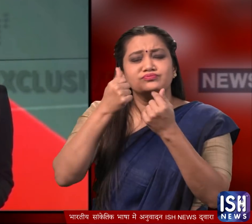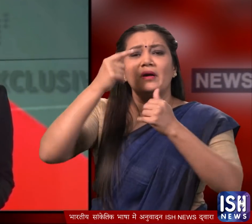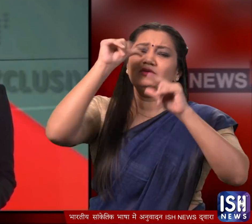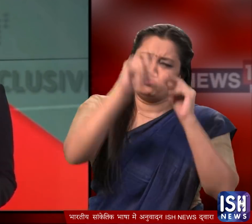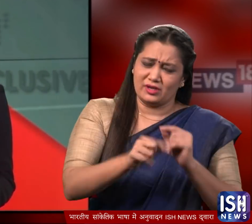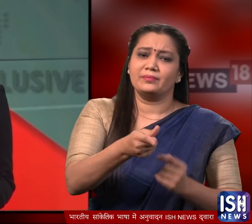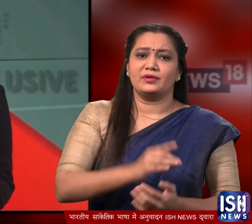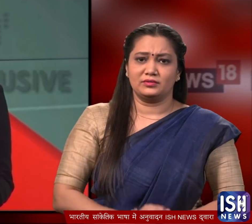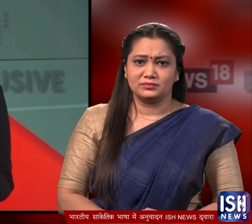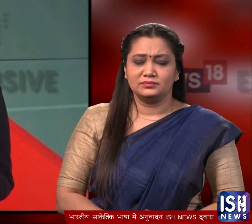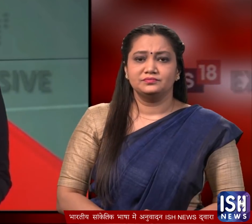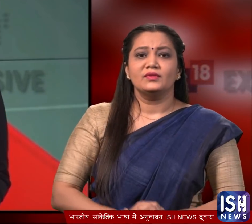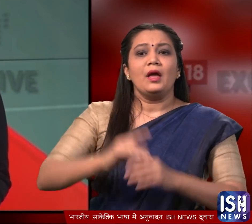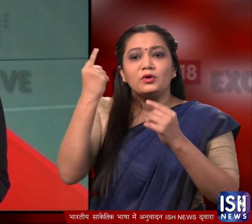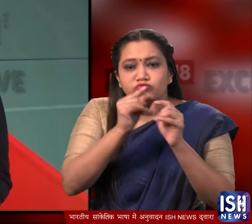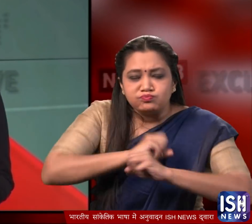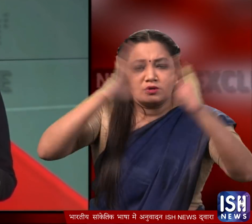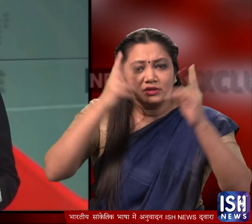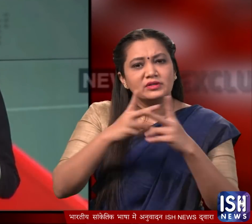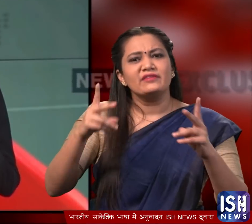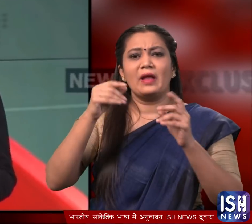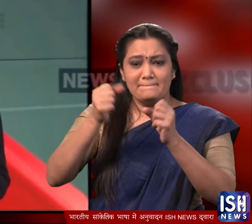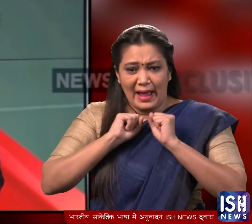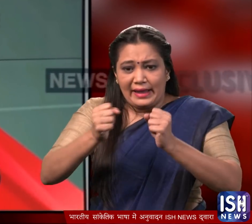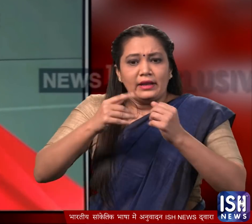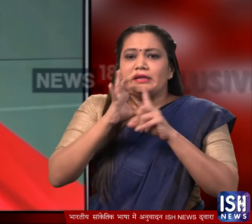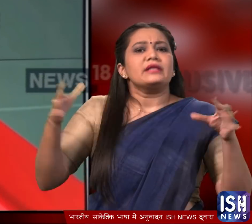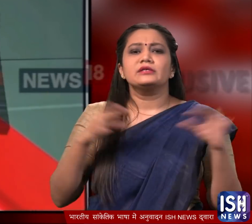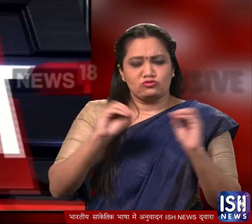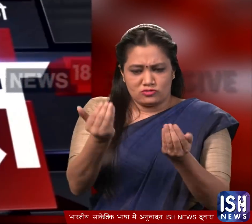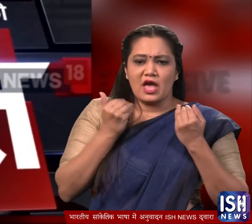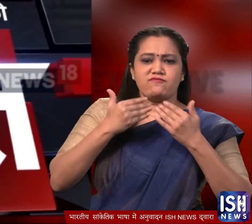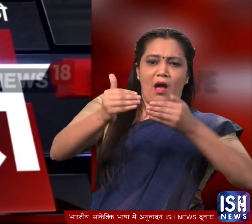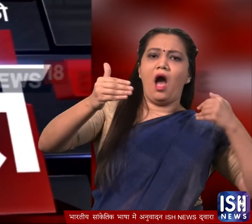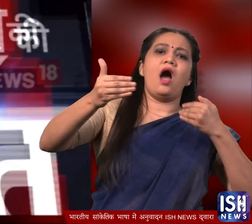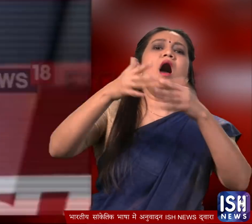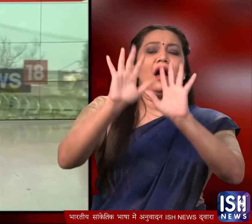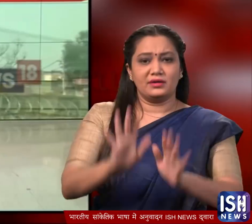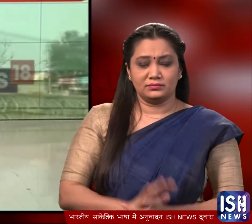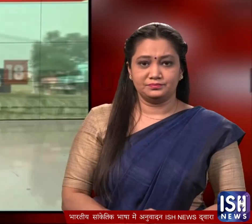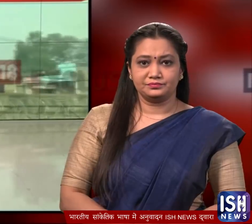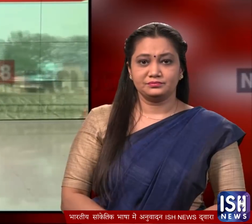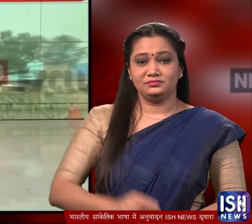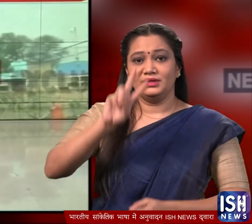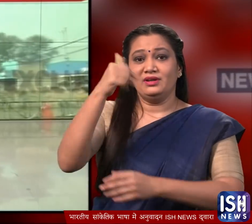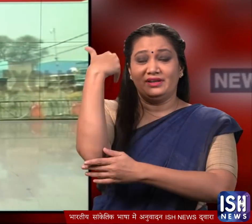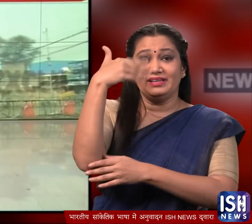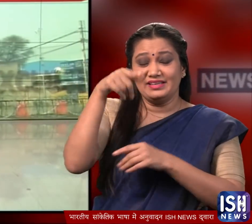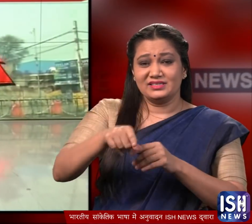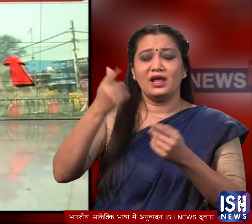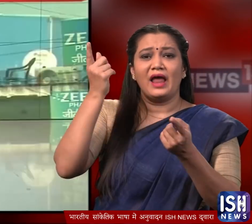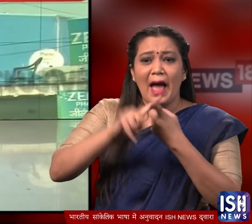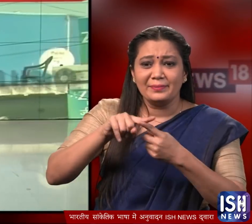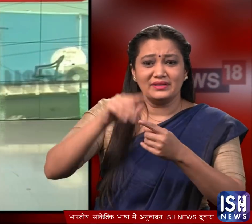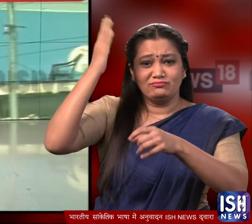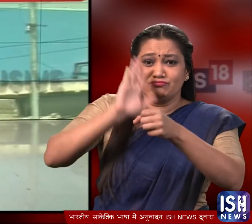कम है और हमले में इसका इस्तेमाल करने पर पायलट की जान को भी कोई खतरा नहीं होगा। गणतंत्र दिवस के मौके पर राजधानी में हुई हिंसा से